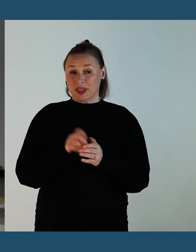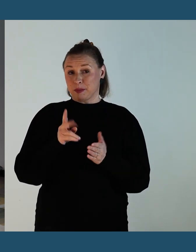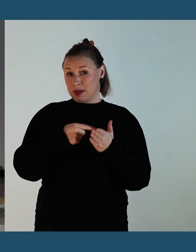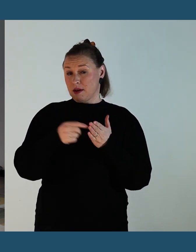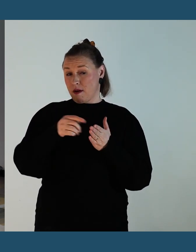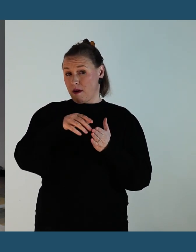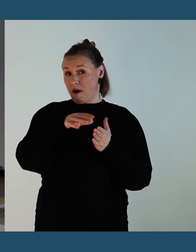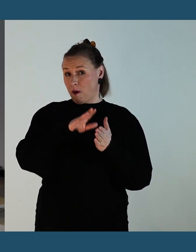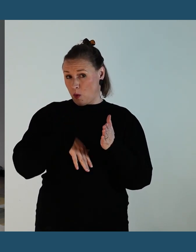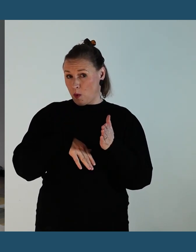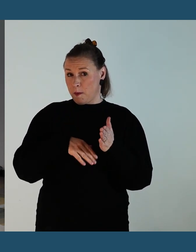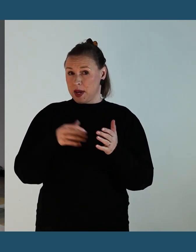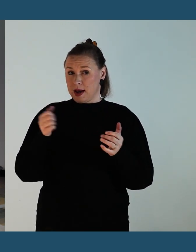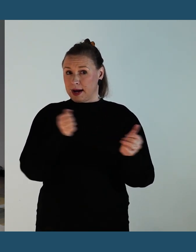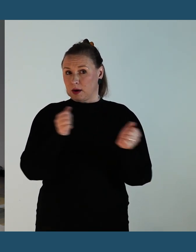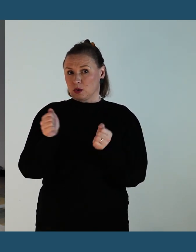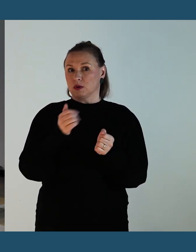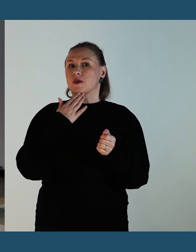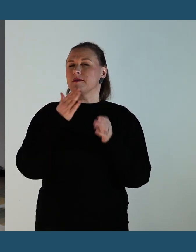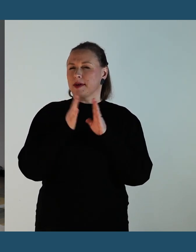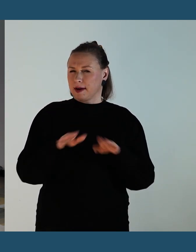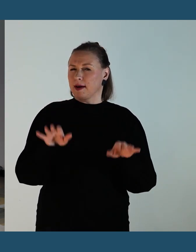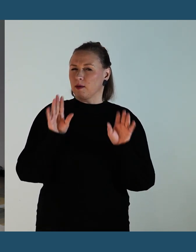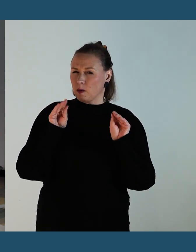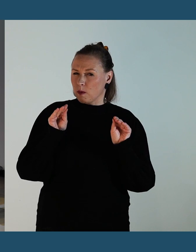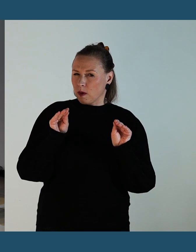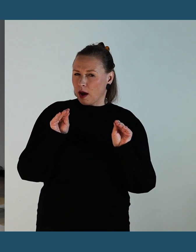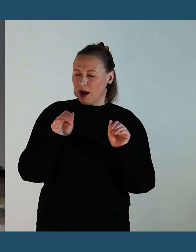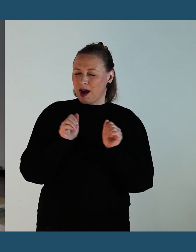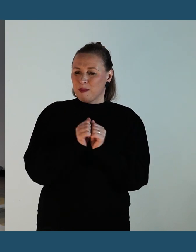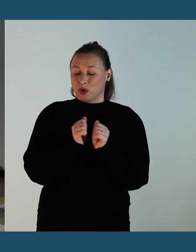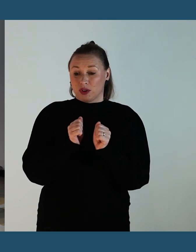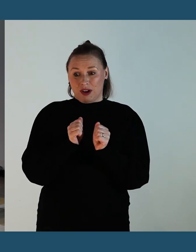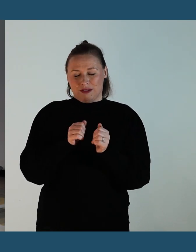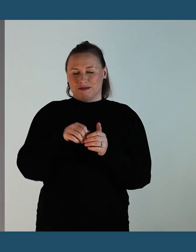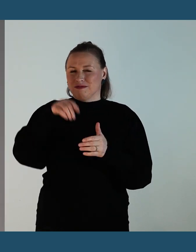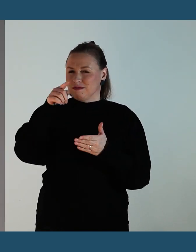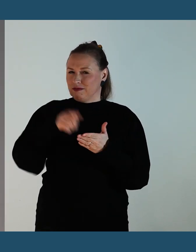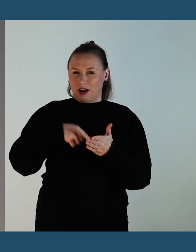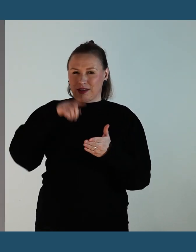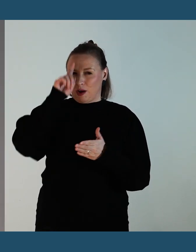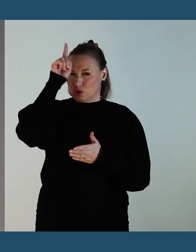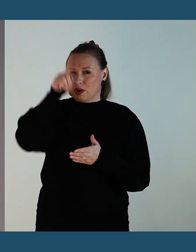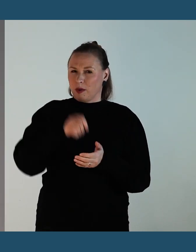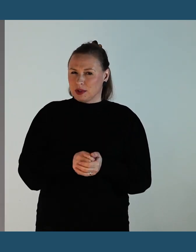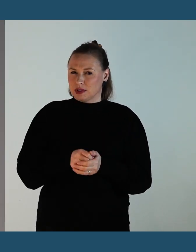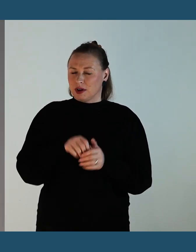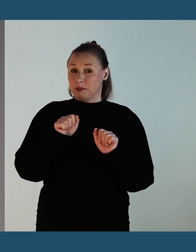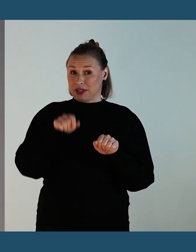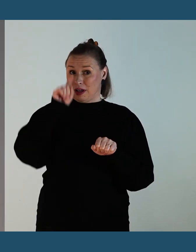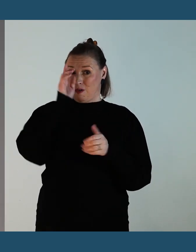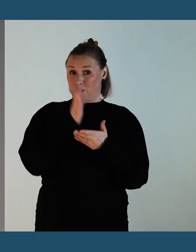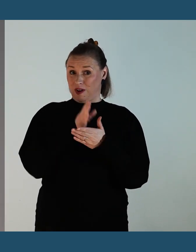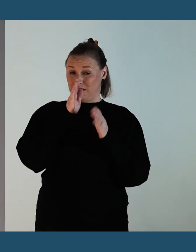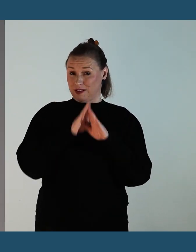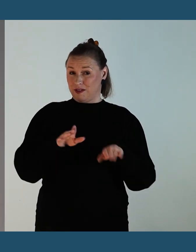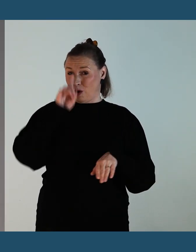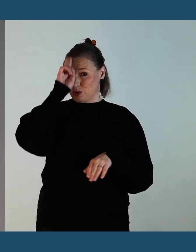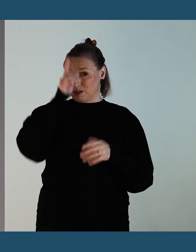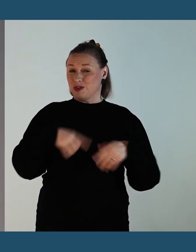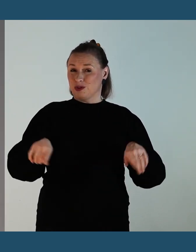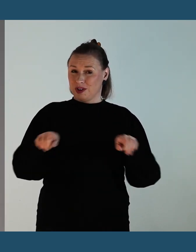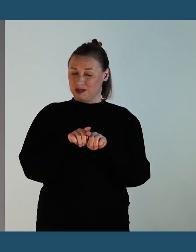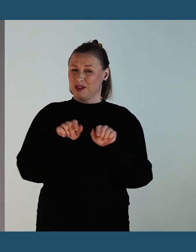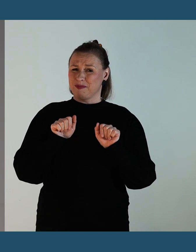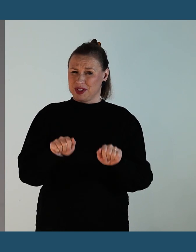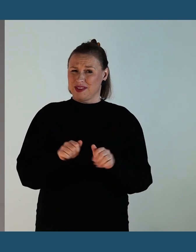hyvä keino, mutta se edellyttää myös tosi syvää osaamista. Eli se pitää osata toteuttaa oikealla tavalla ja se vaatii myös